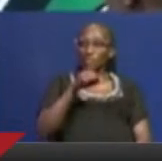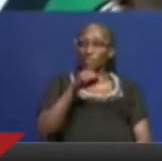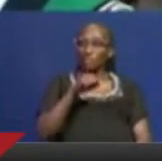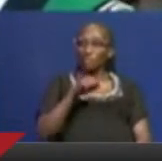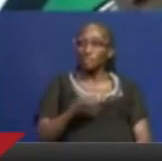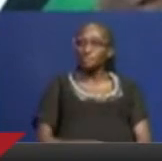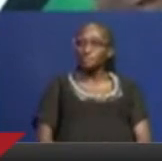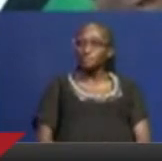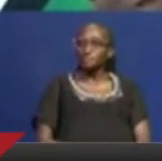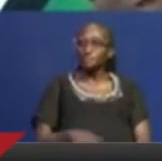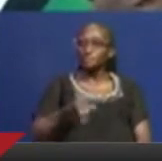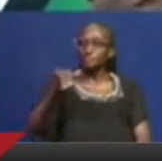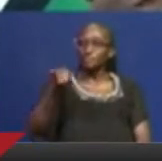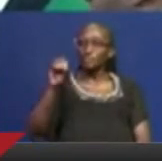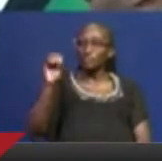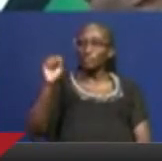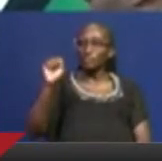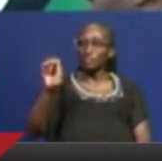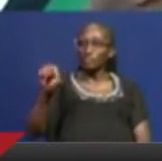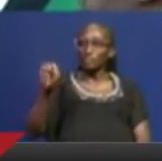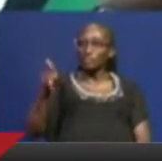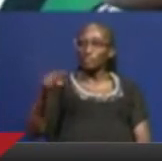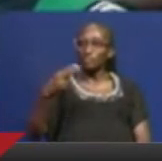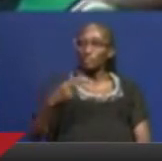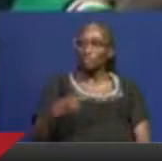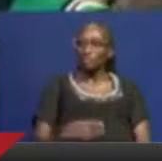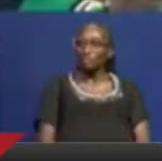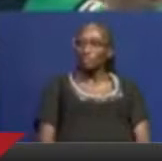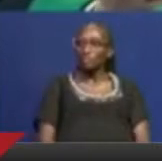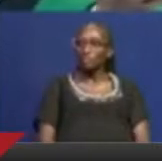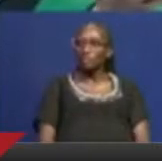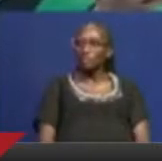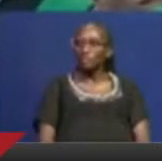Kipkelion East Joseph Kimuta Cherorot.